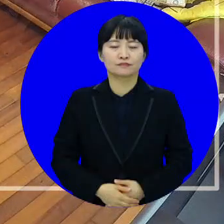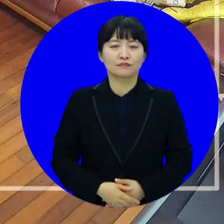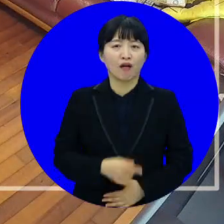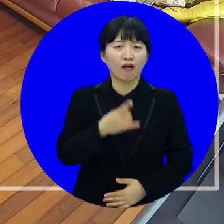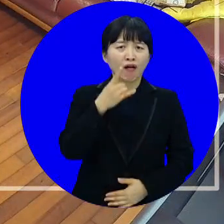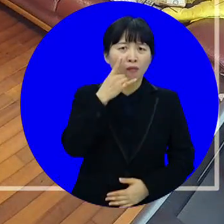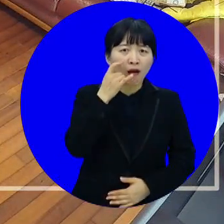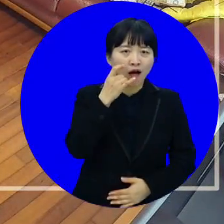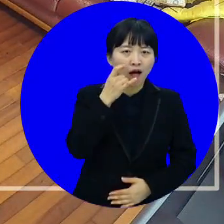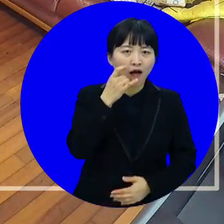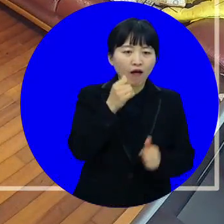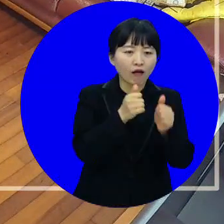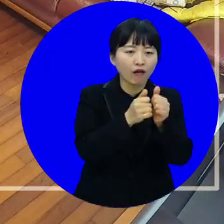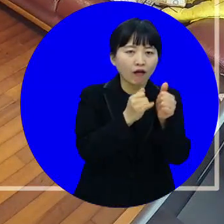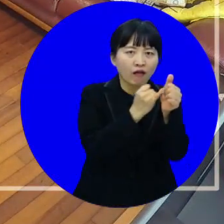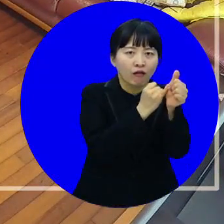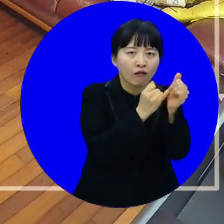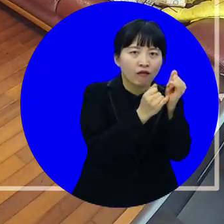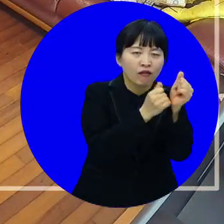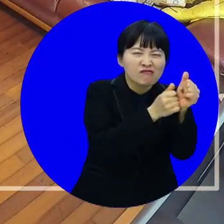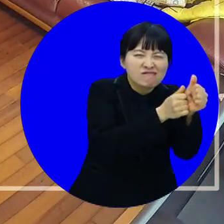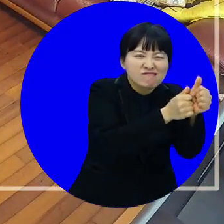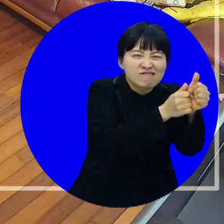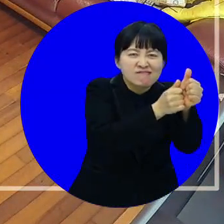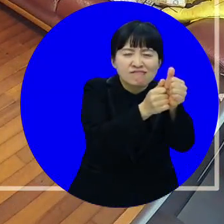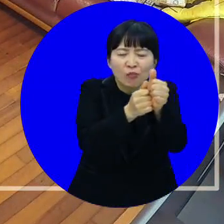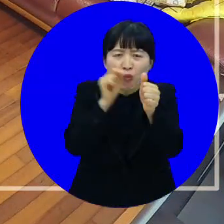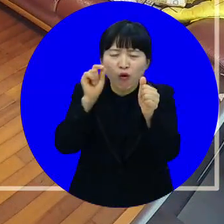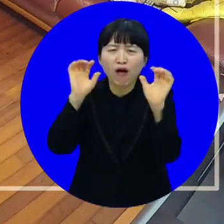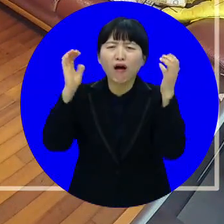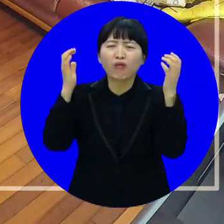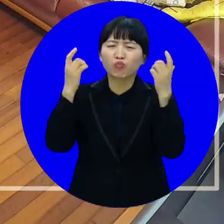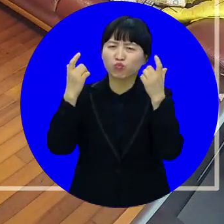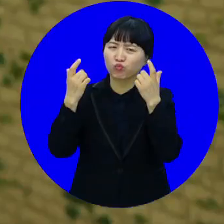엄마에게 꼭 붙어서 한시도 떨어지지 않으려는 어린아이 같은 모습.